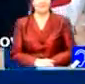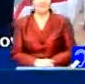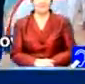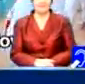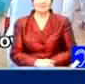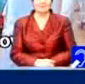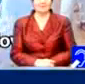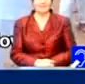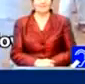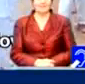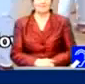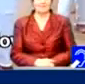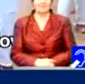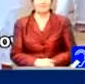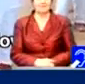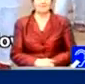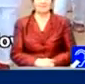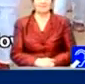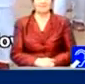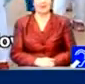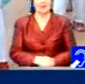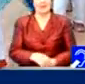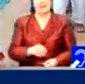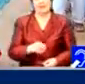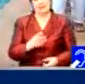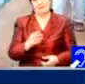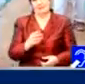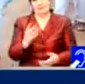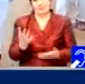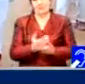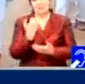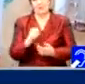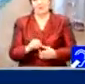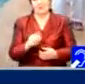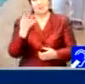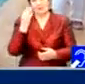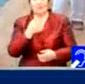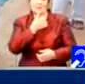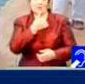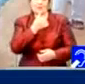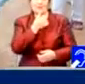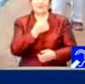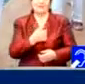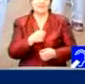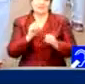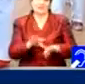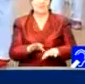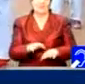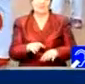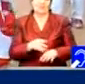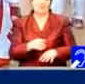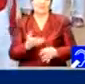Мой папа занимался карате, он был 7-кратным чемпионом Молдовы. Я тоже решила пойти и попытать удачу. И вот я здесь